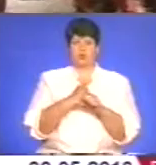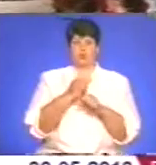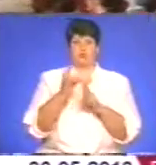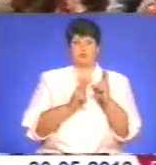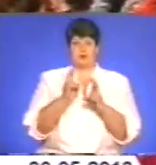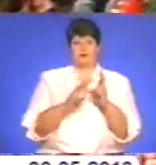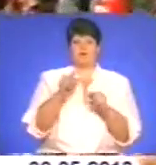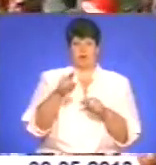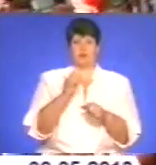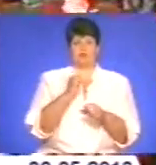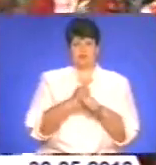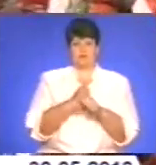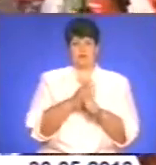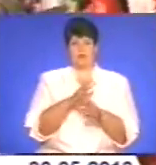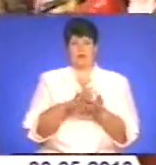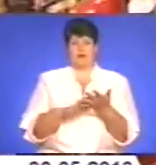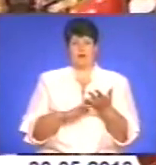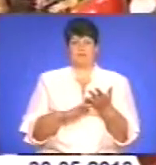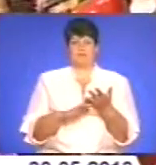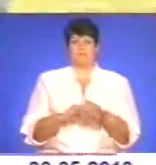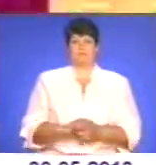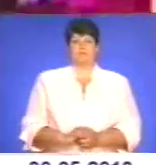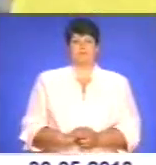воно функціонуватиме надалі.